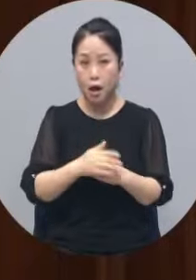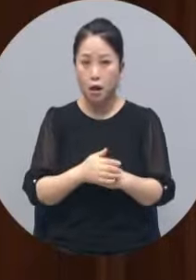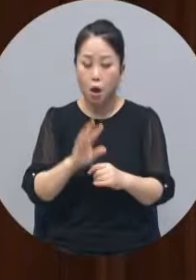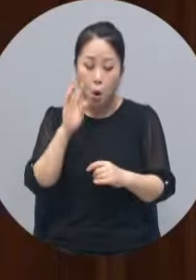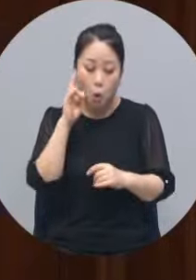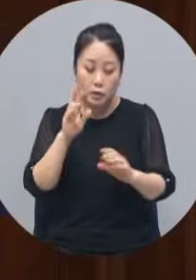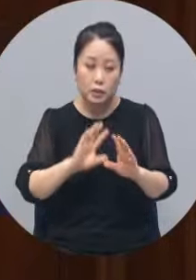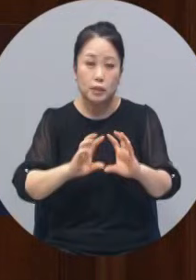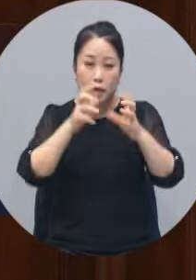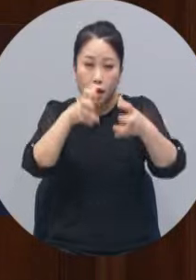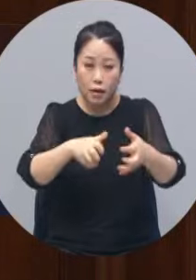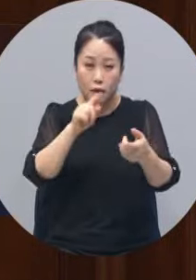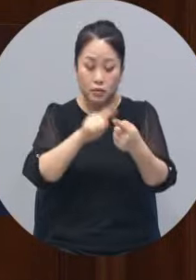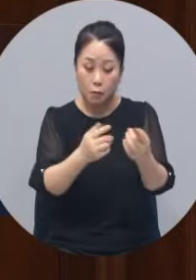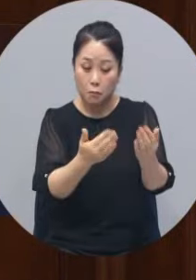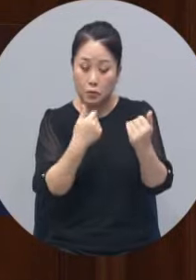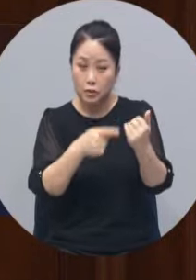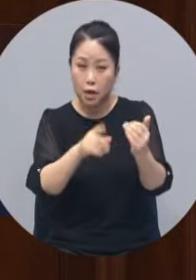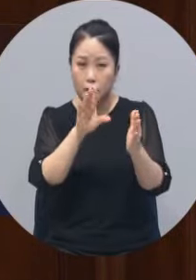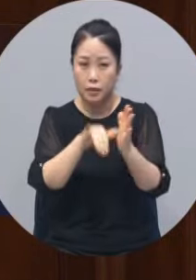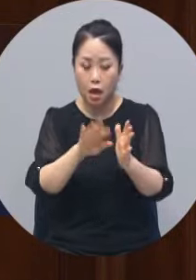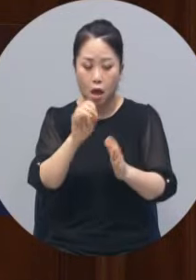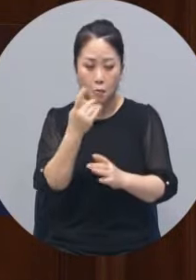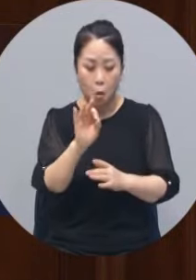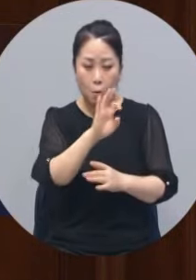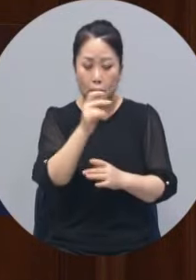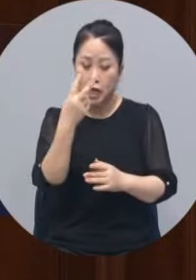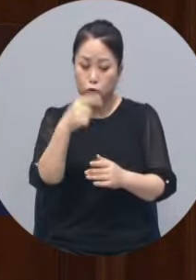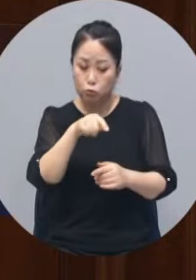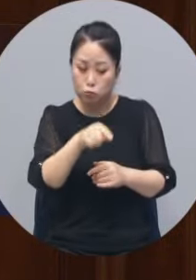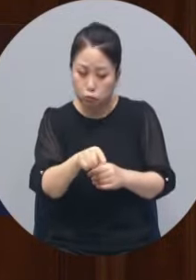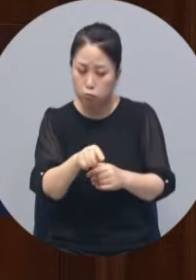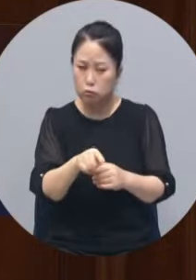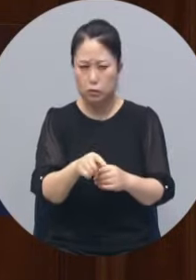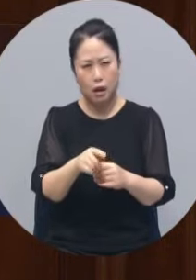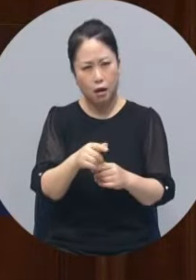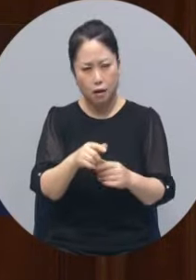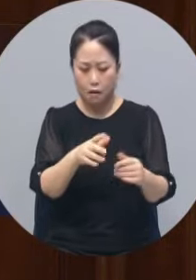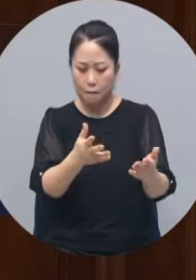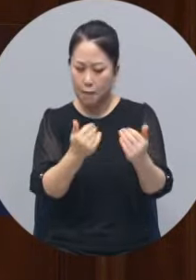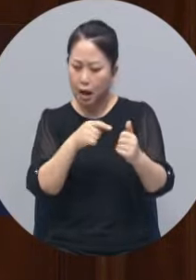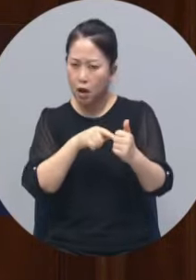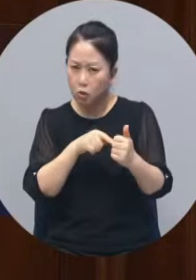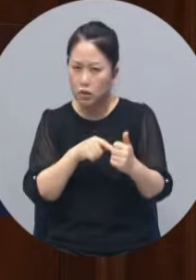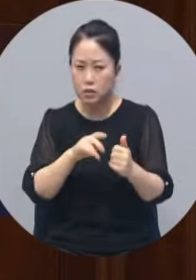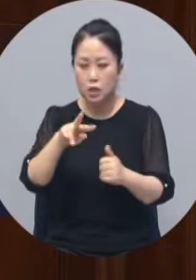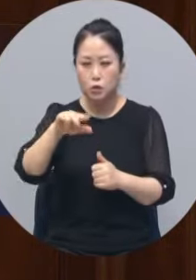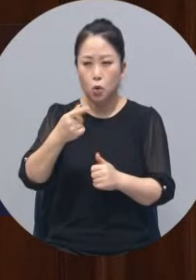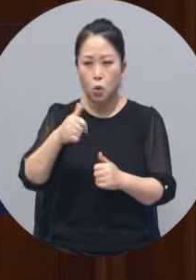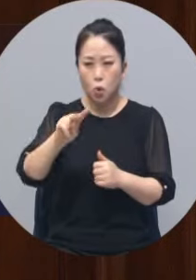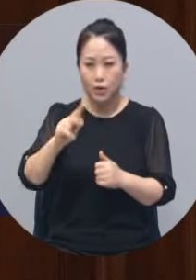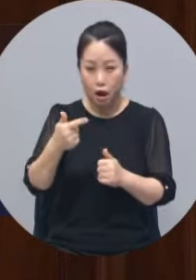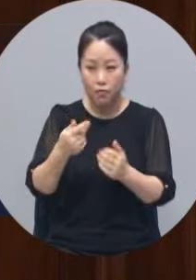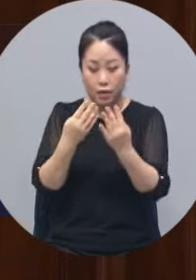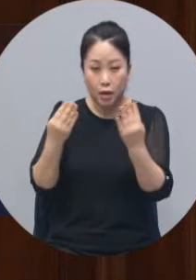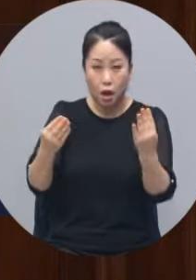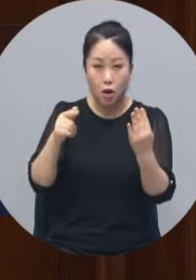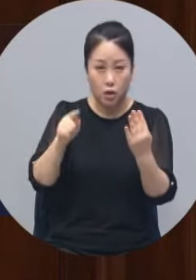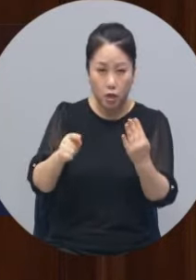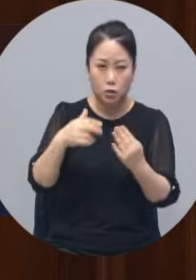미술관 유치 및 건립에 뽕피두가 등장한 것이 조연 갤러리와 전속 작가인 이베